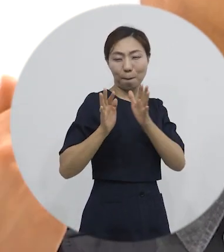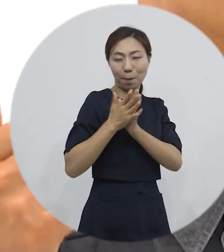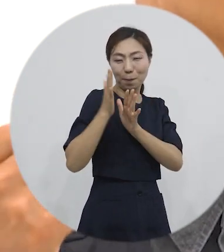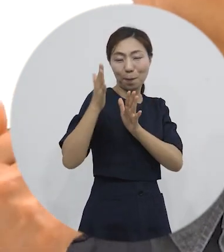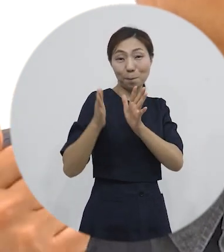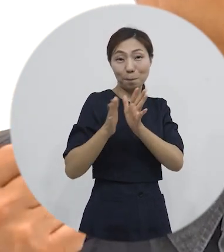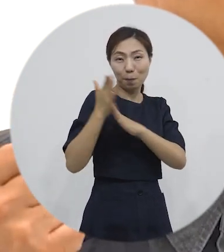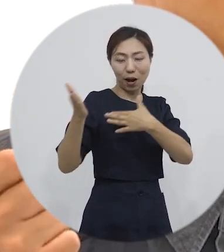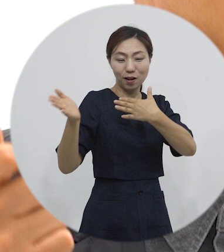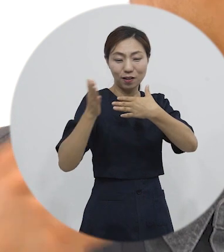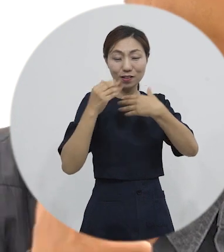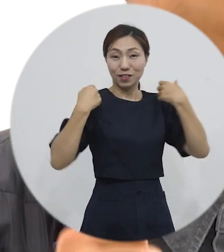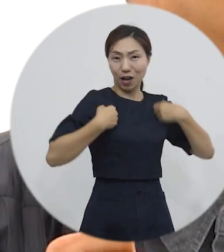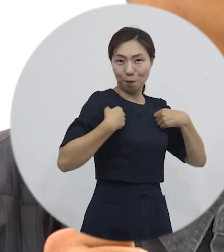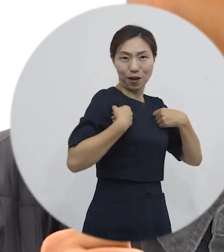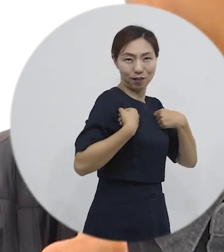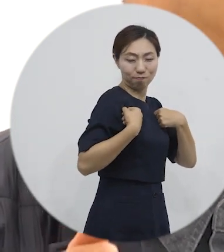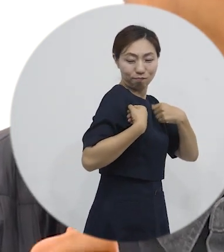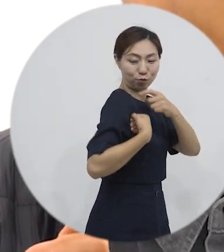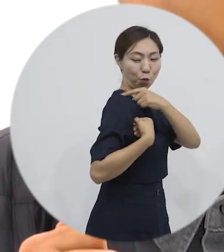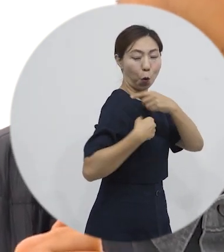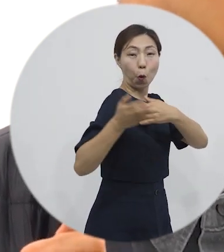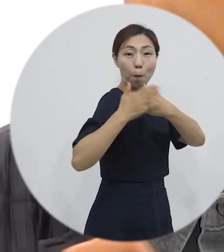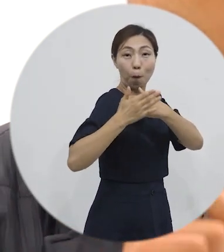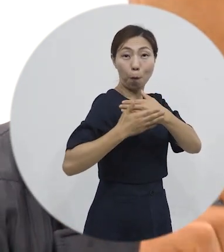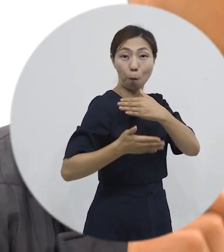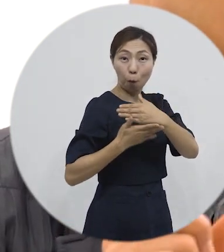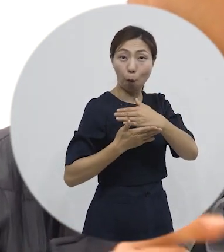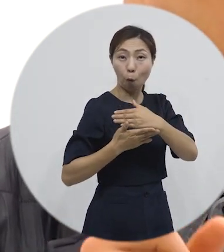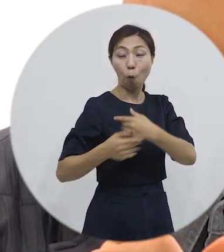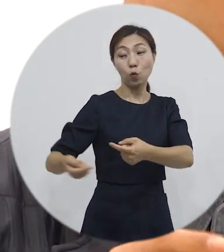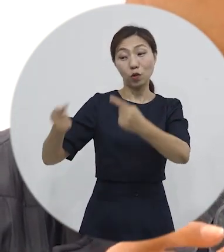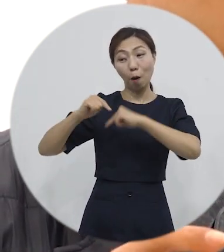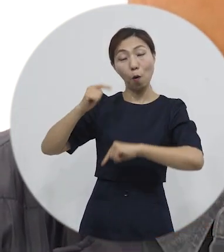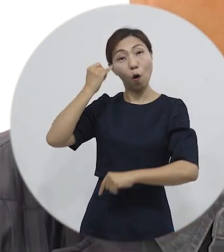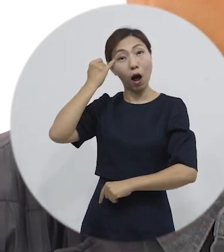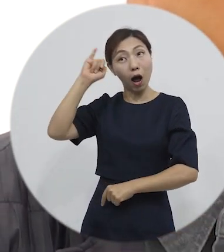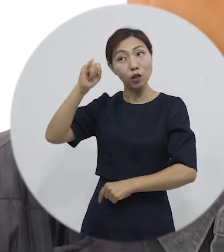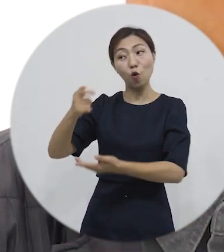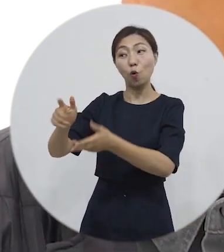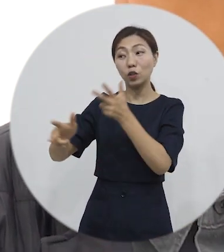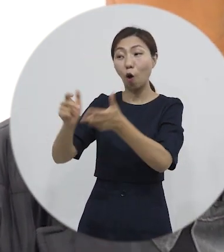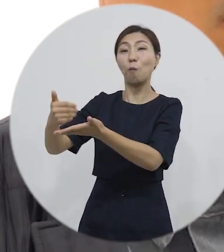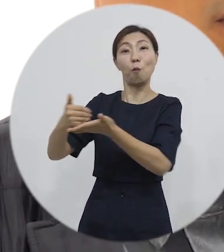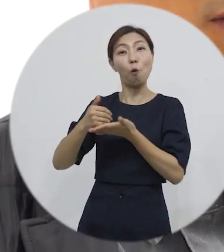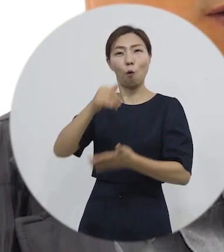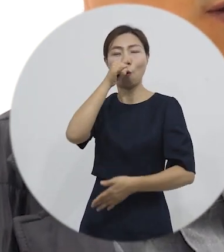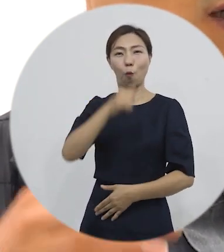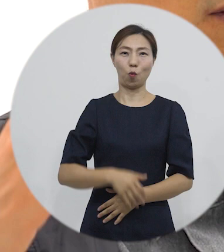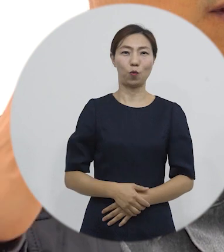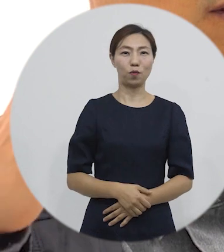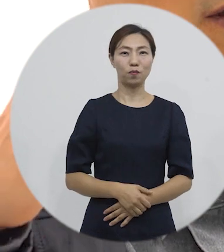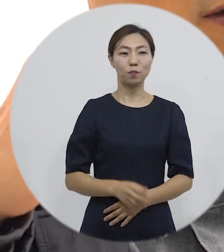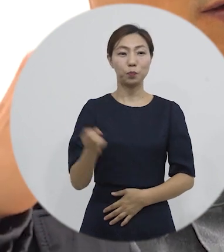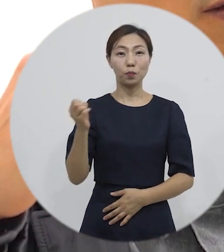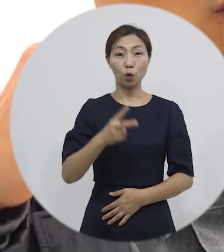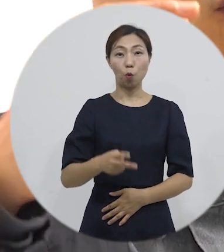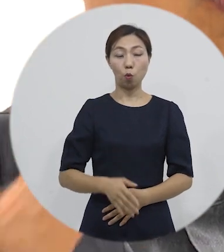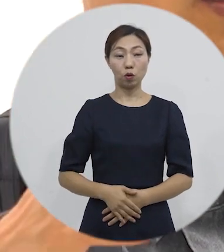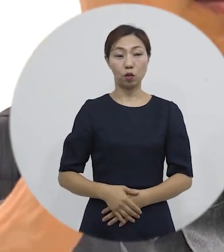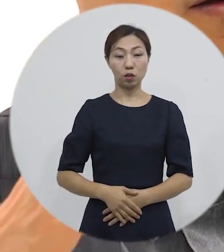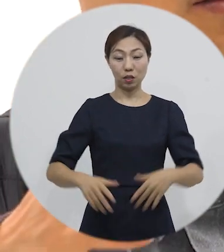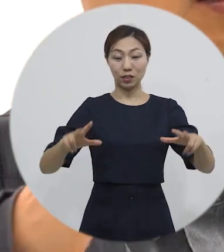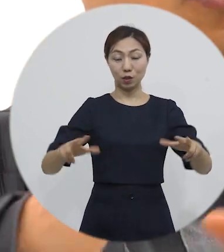카드를 부착하는 사업을 참여예산 사업으로 했던 겁니다. 이런 것도 되게 간단한 아이디어죠. 그리고 뭐 지역의 어떤